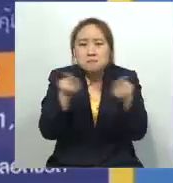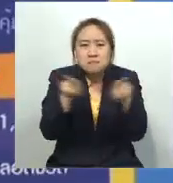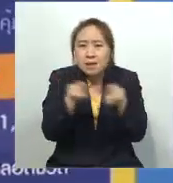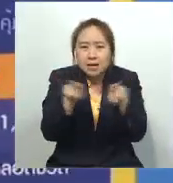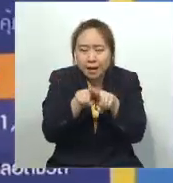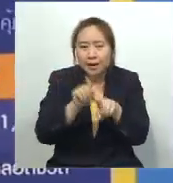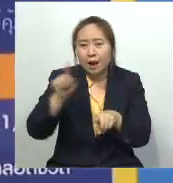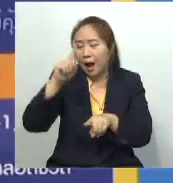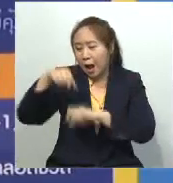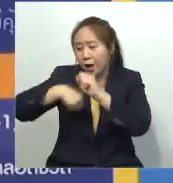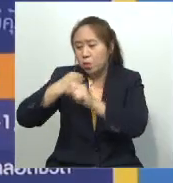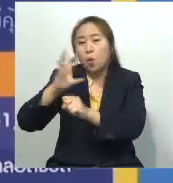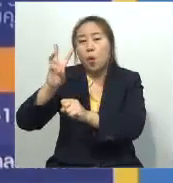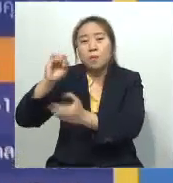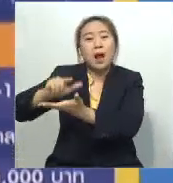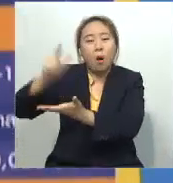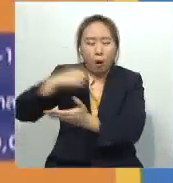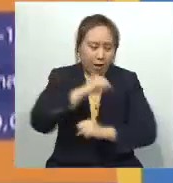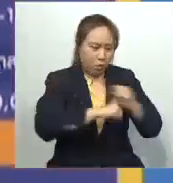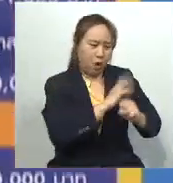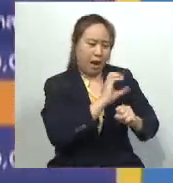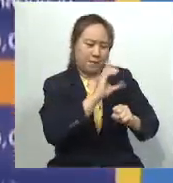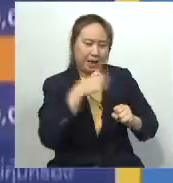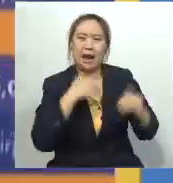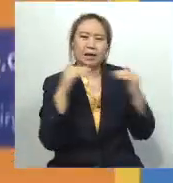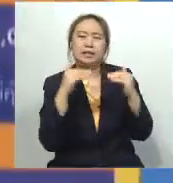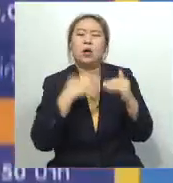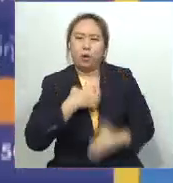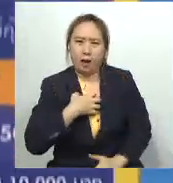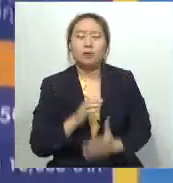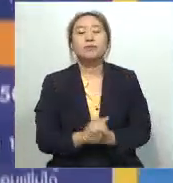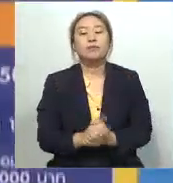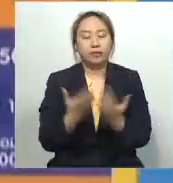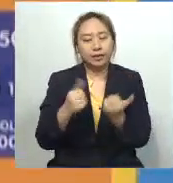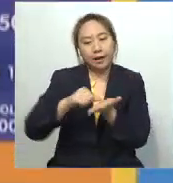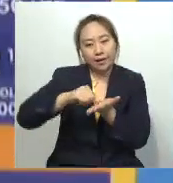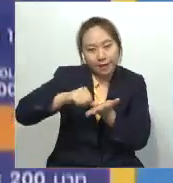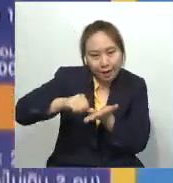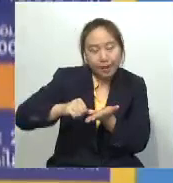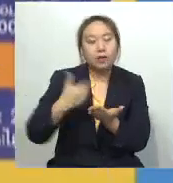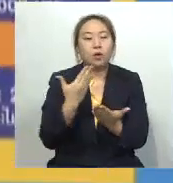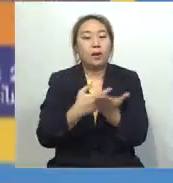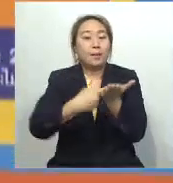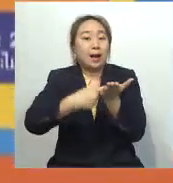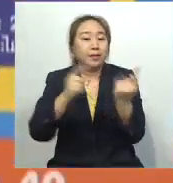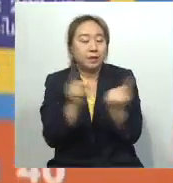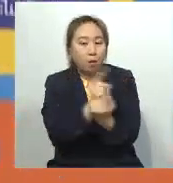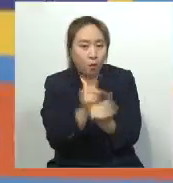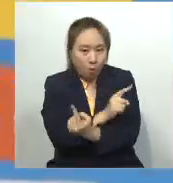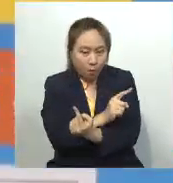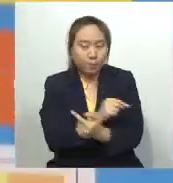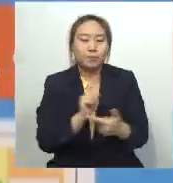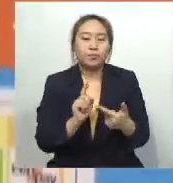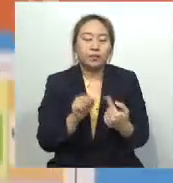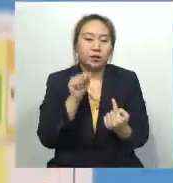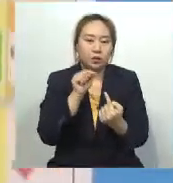ที่เกษียณที่อายุ60ปีนะครับต่อมานะครับเรื่องของการปฏิรูปแก้ไขเพิ่มเติมเกี่ยวกับประกันสังคมลดข้อจำกั